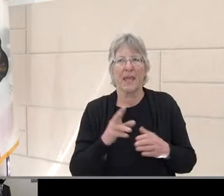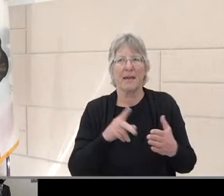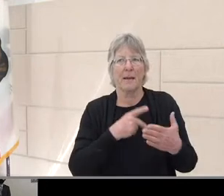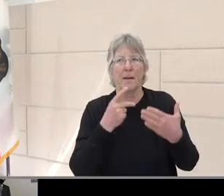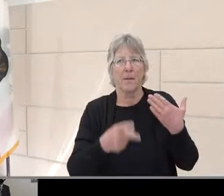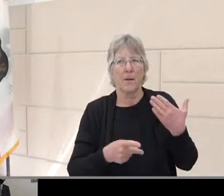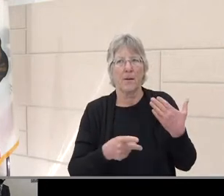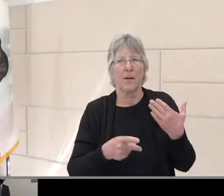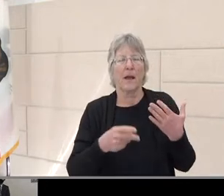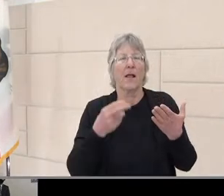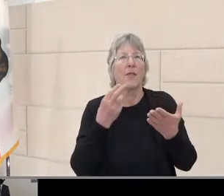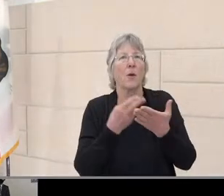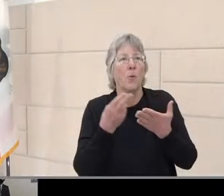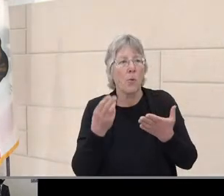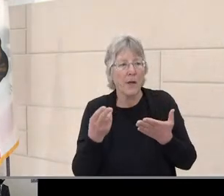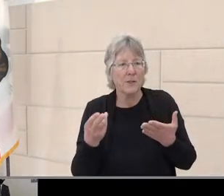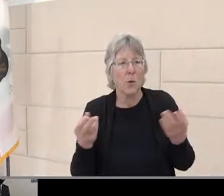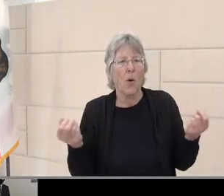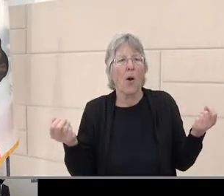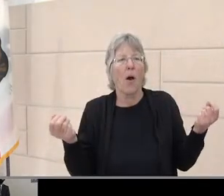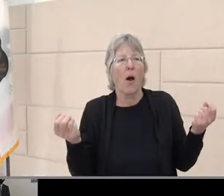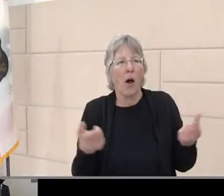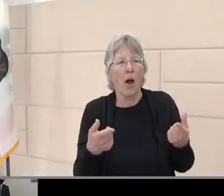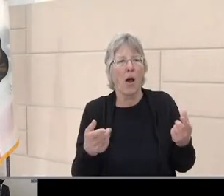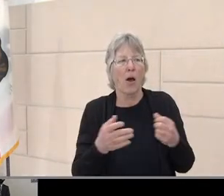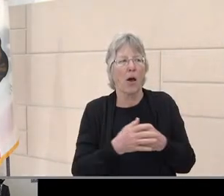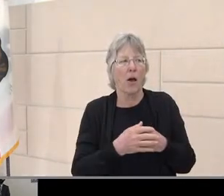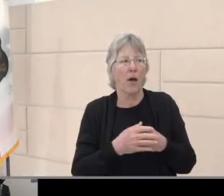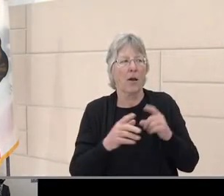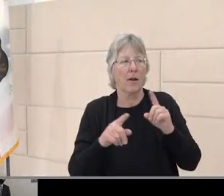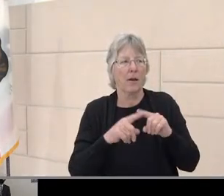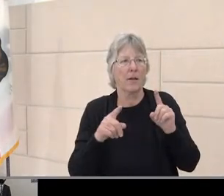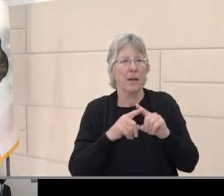ដើម្បីឲ្យកម្មវិធីនេះនឹងធនធានដែលយើងមានហ្នឹង